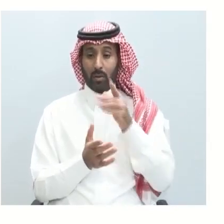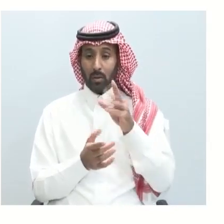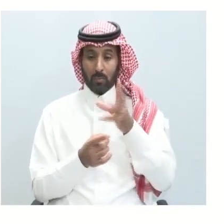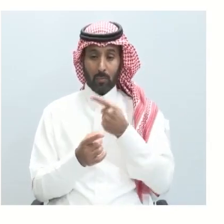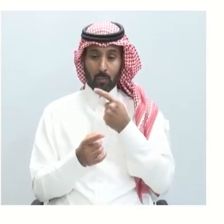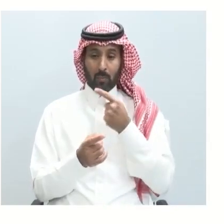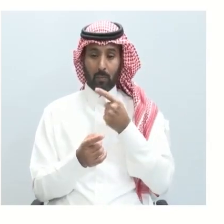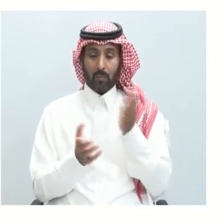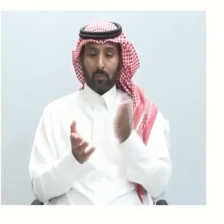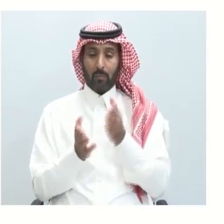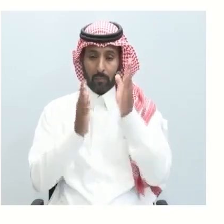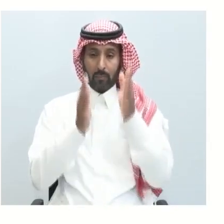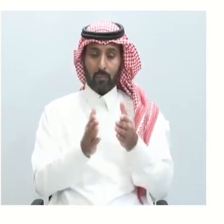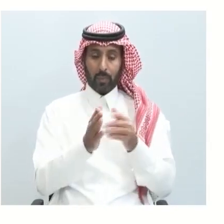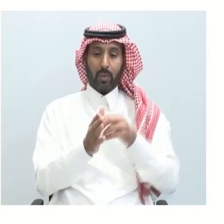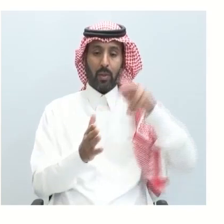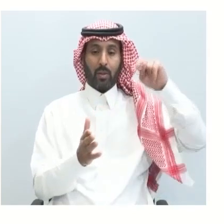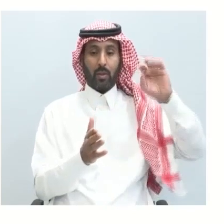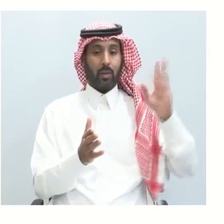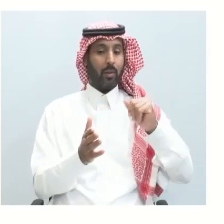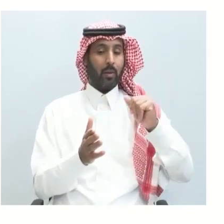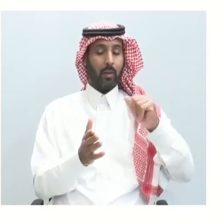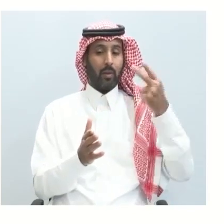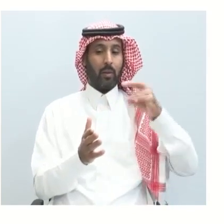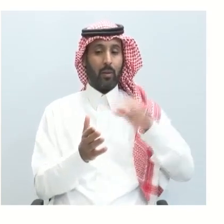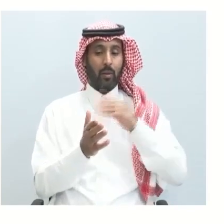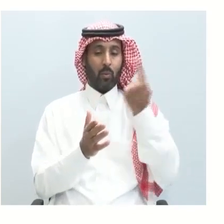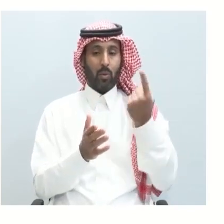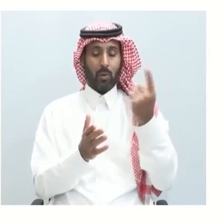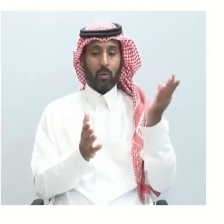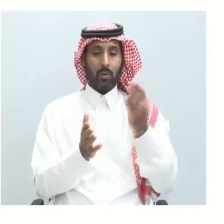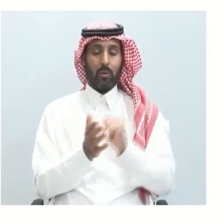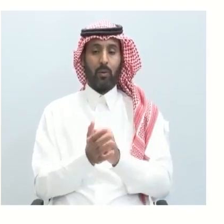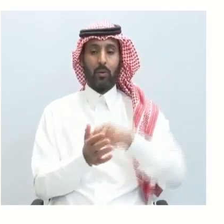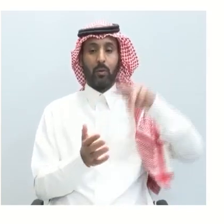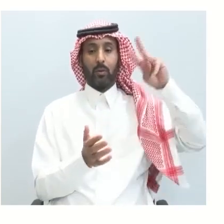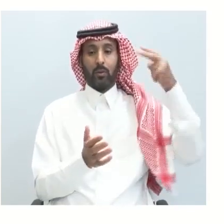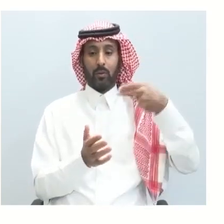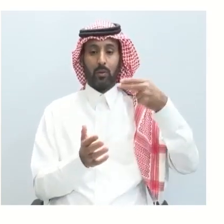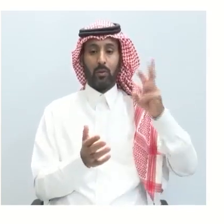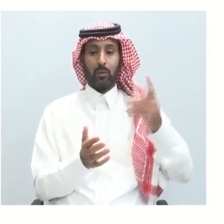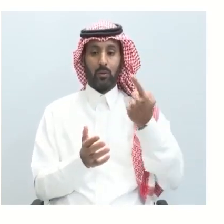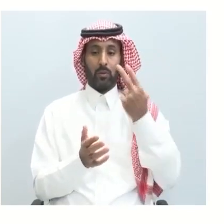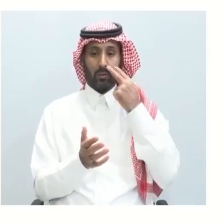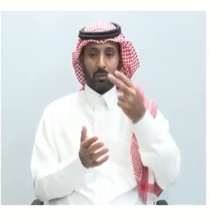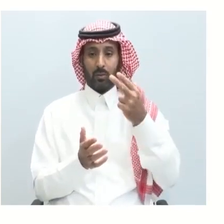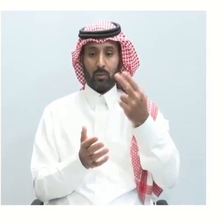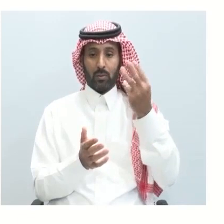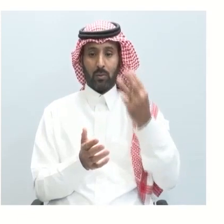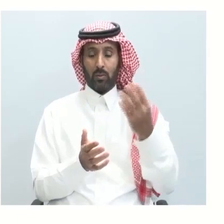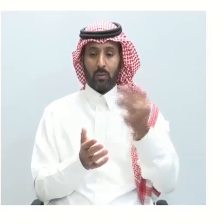معاملات بالنسبه للنيتروجين لم يكتب اذا هو واحد بالنسبه للهيدروجين حسب المعادله هو